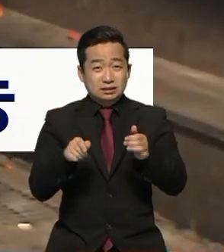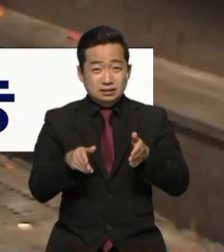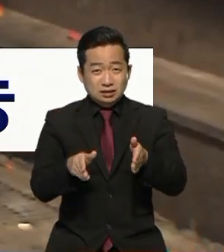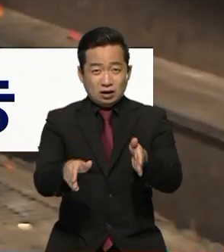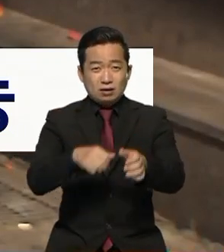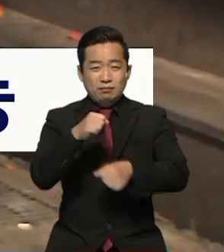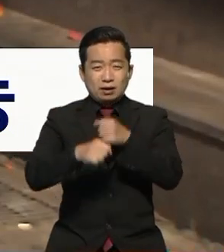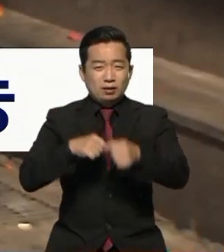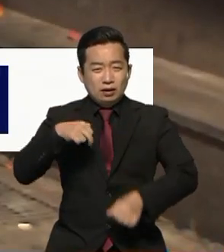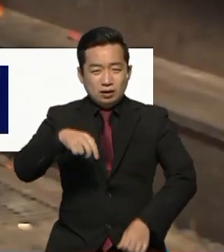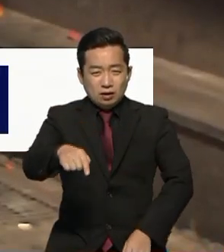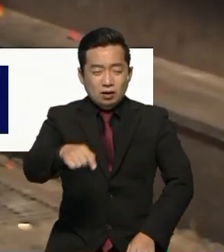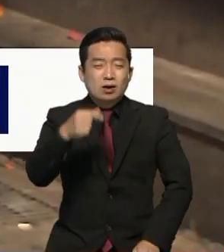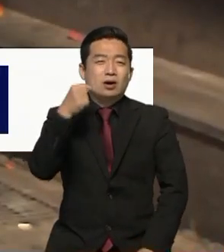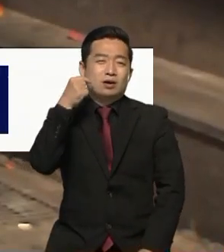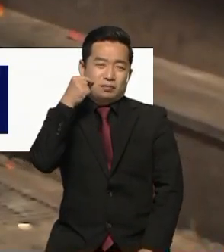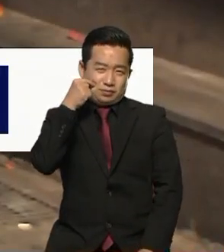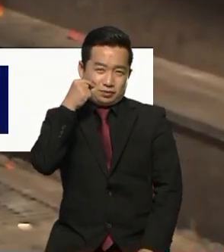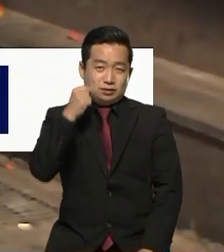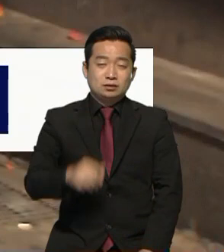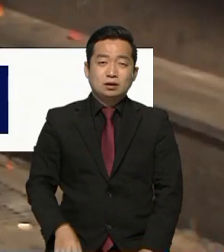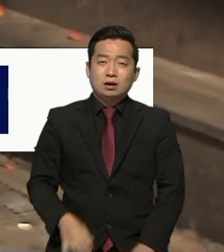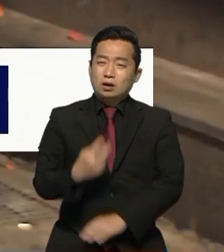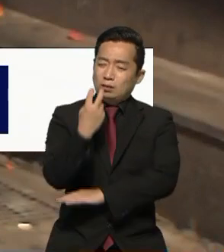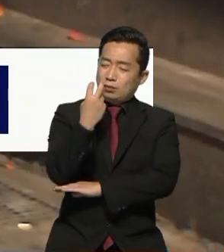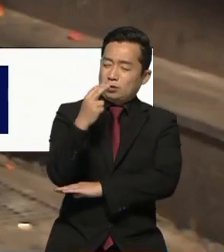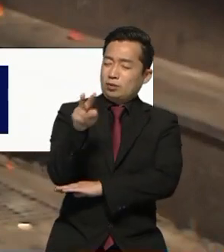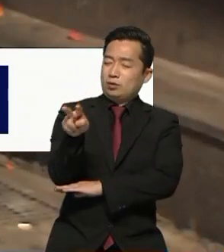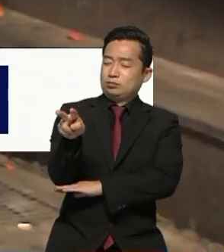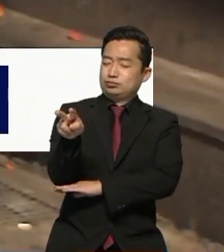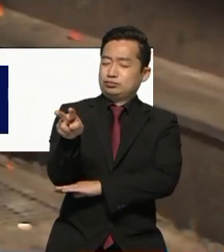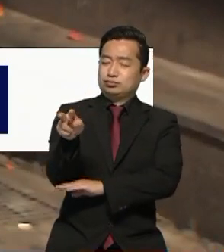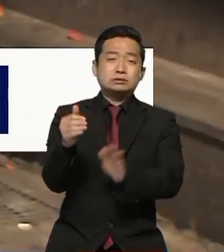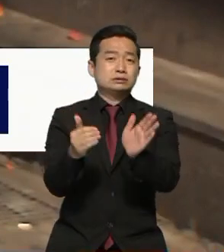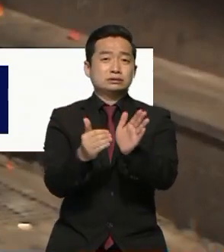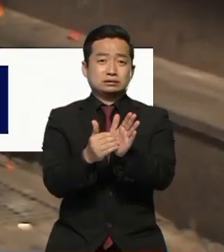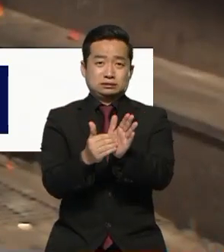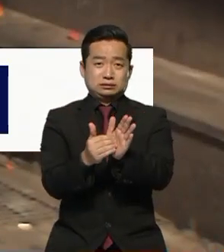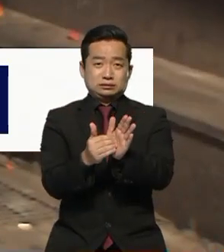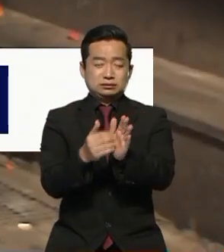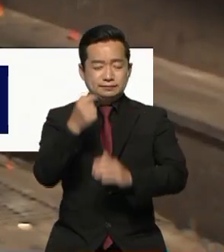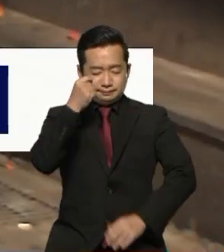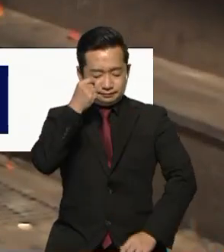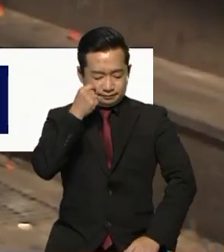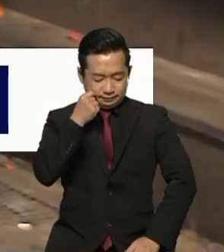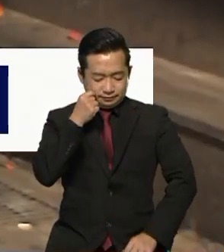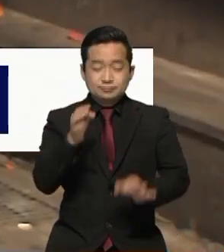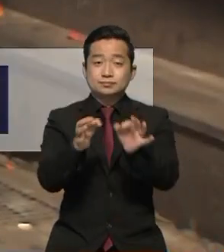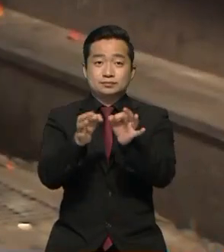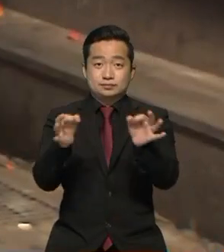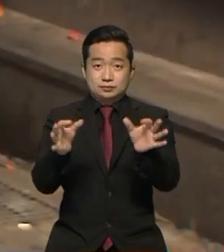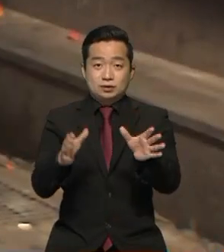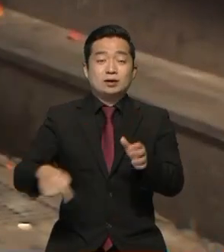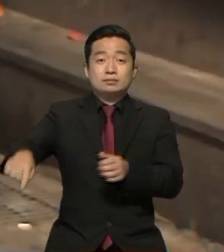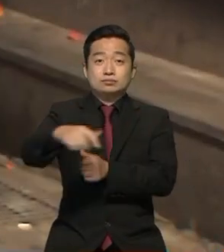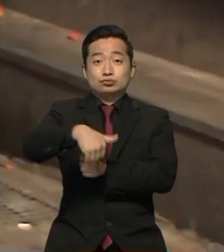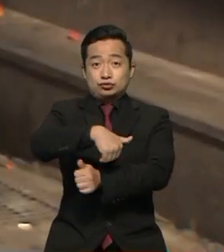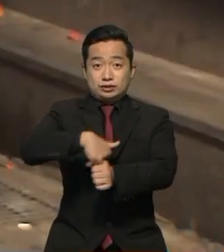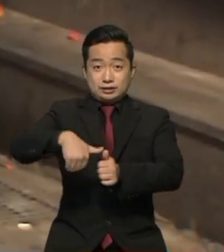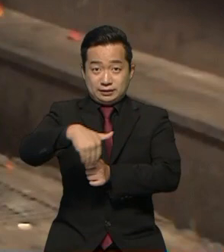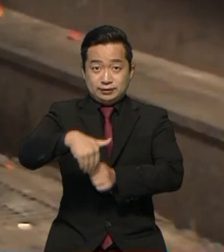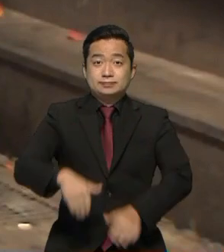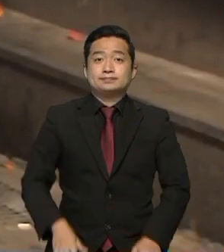선뜻 들어서지 못했고 주변이 서성이며 먼발치서 바라보면서 애도하는 분위기입니다. 시민들 이야기